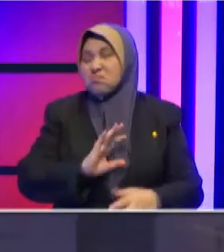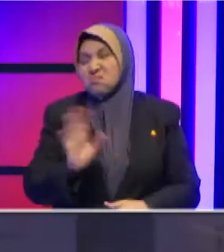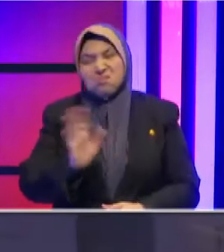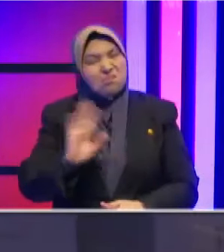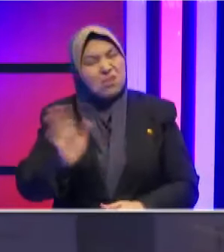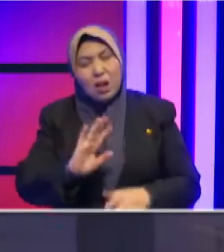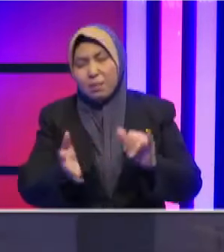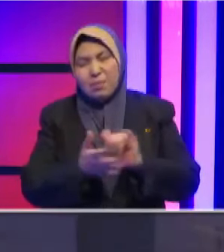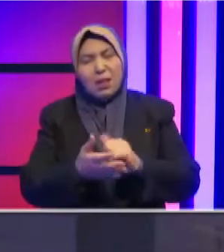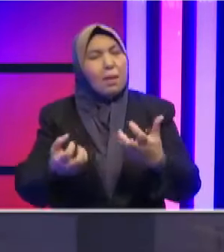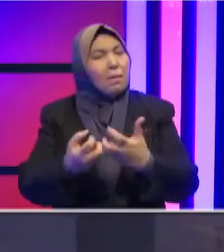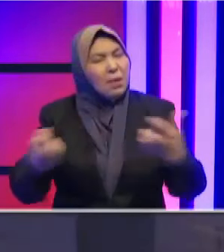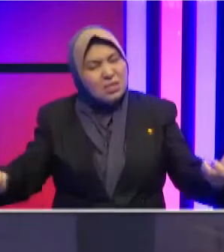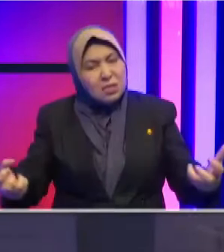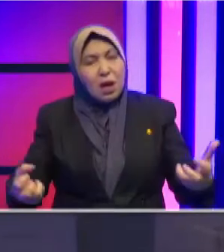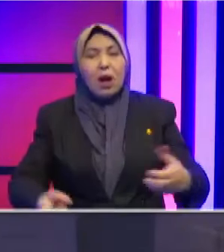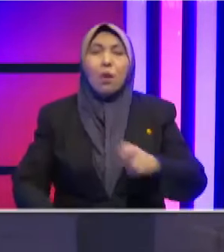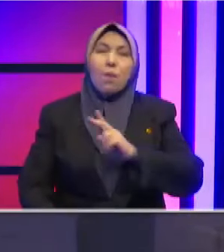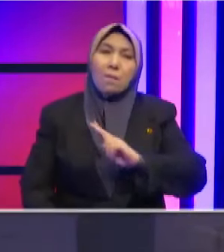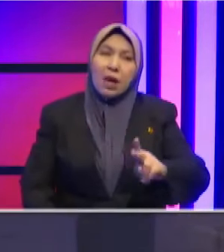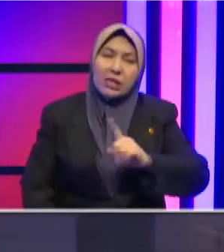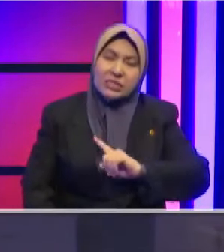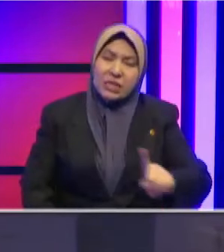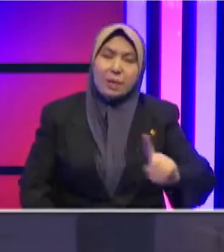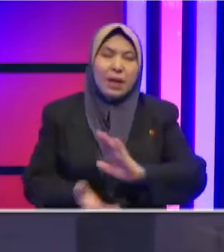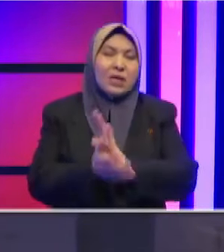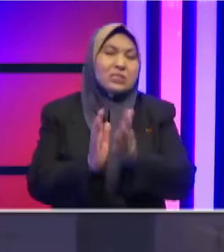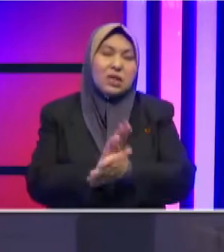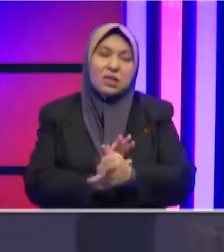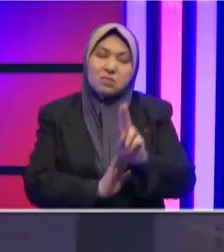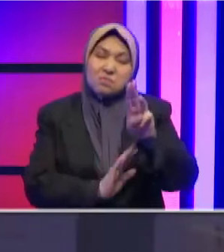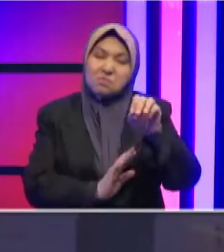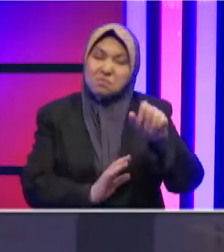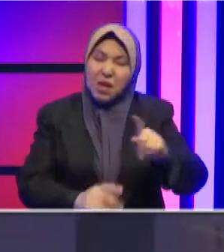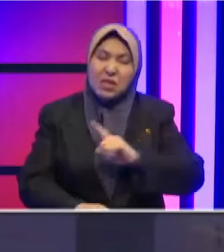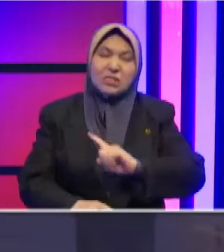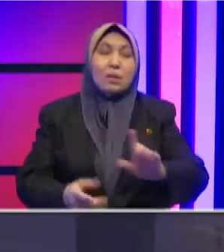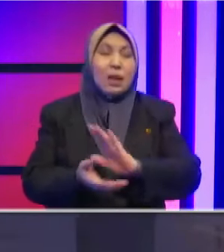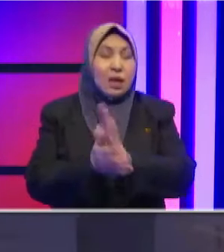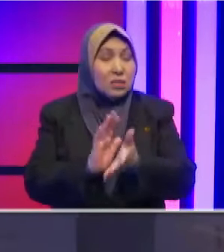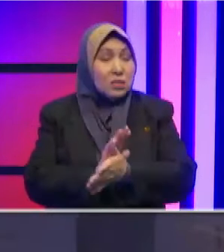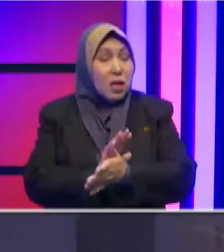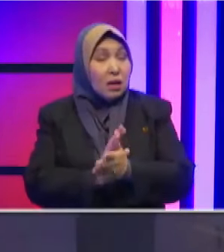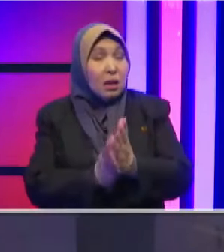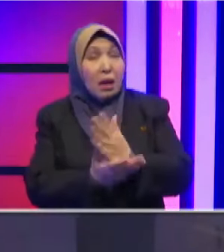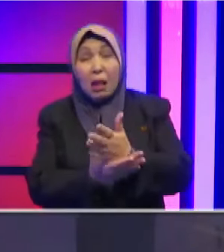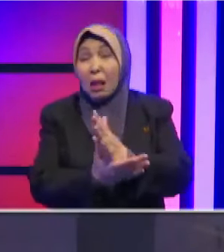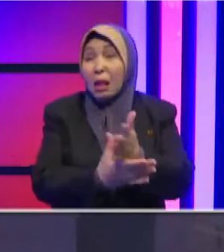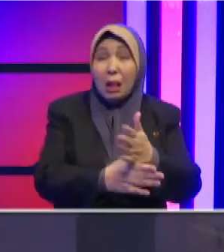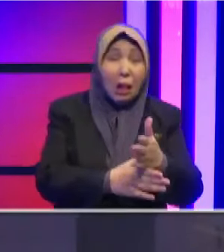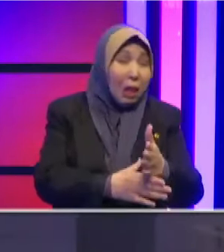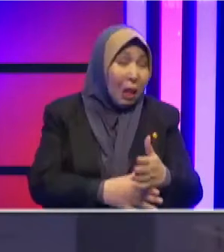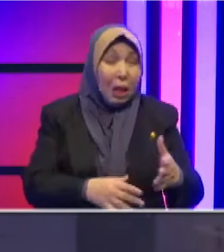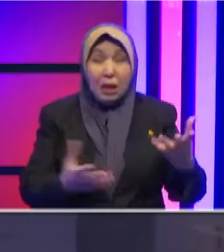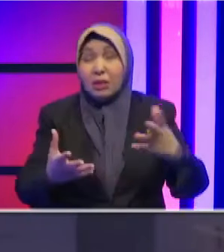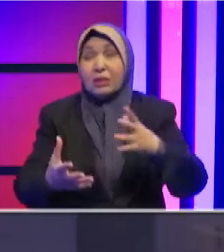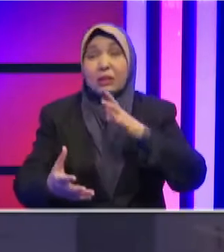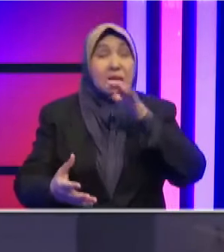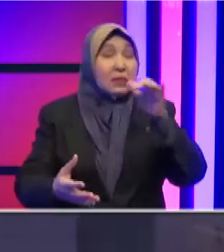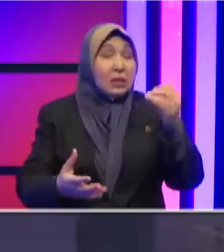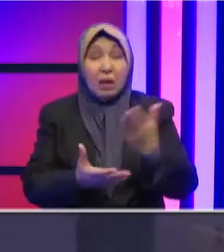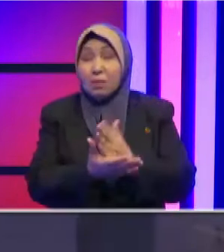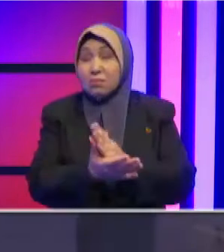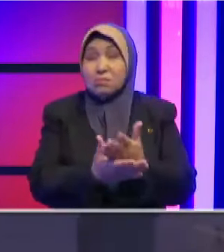sebab bila perpecahan umat Islam akan menjadi menjadi atau kembang Ambing bagaikan ombak dilautan tanpa